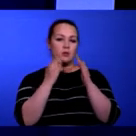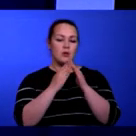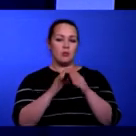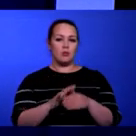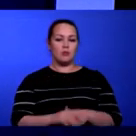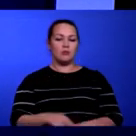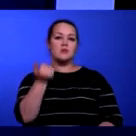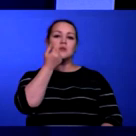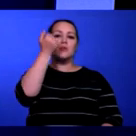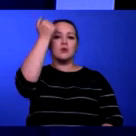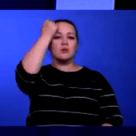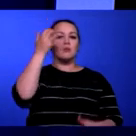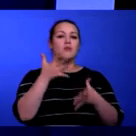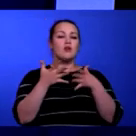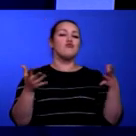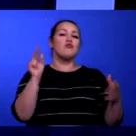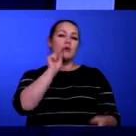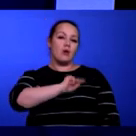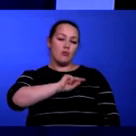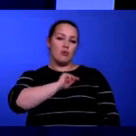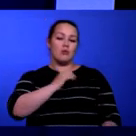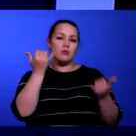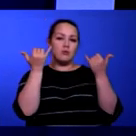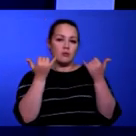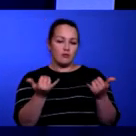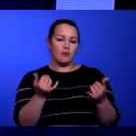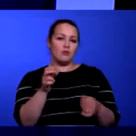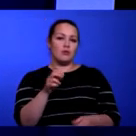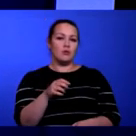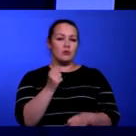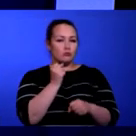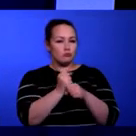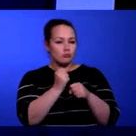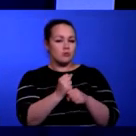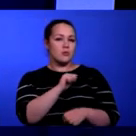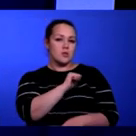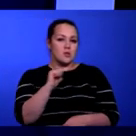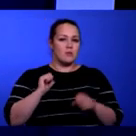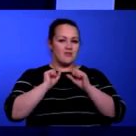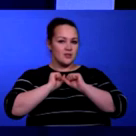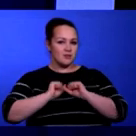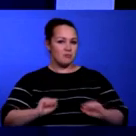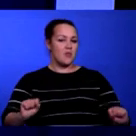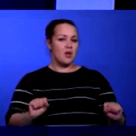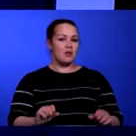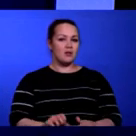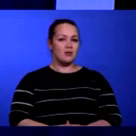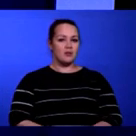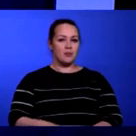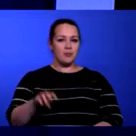спасибо вам большое за работу вы сегодня трудились как самые смелые и отважные